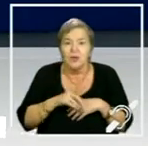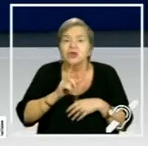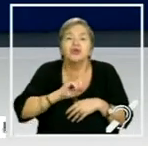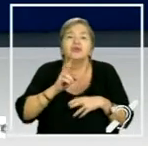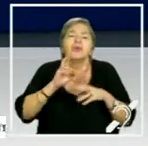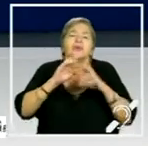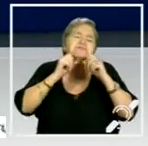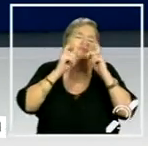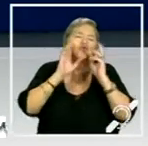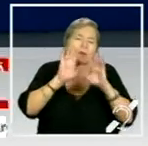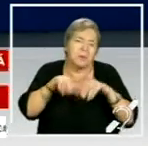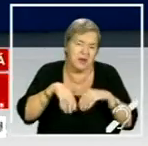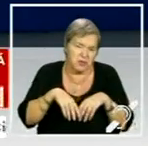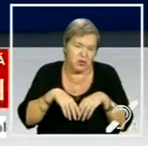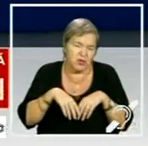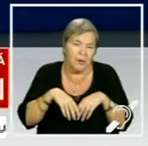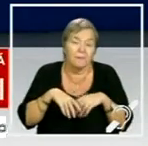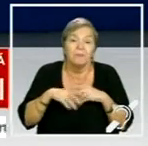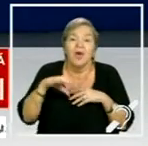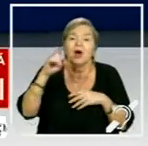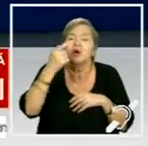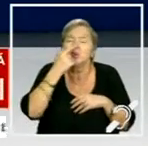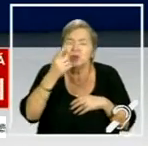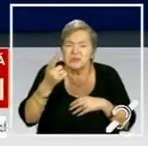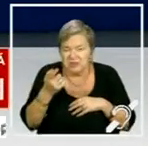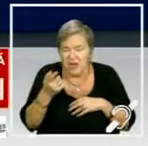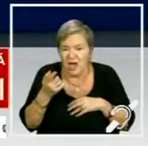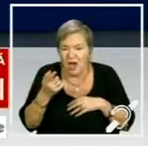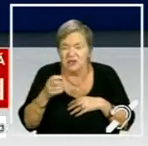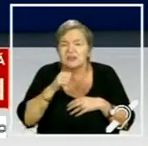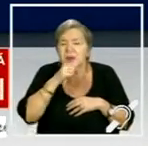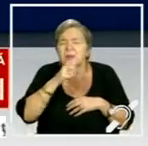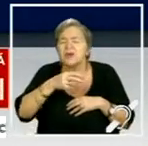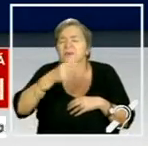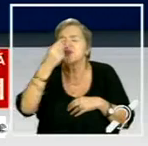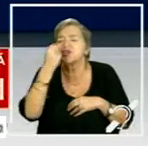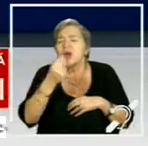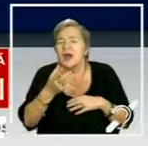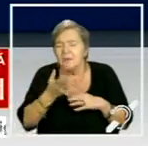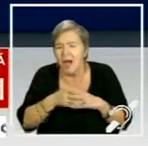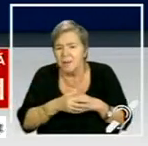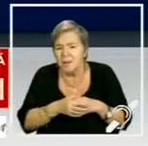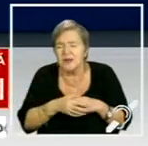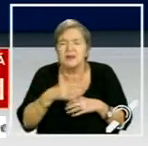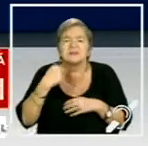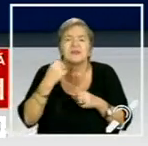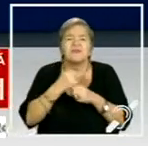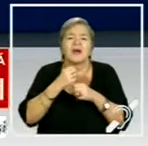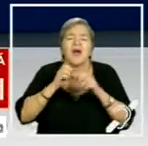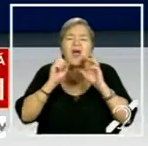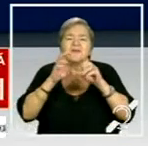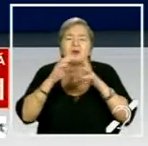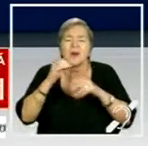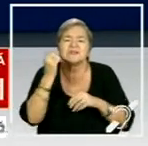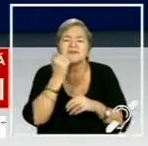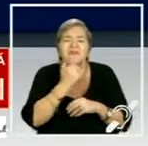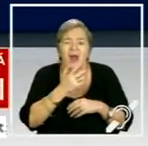surprinde. Cine, dacă nu Rusia, se pricepe cel mai bine să dezinformeze,